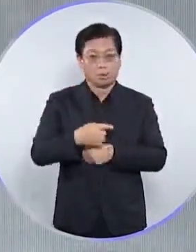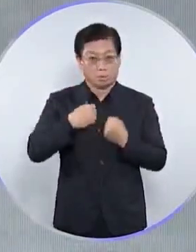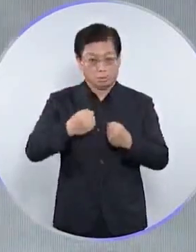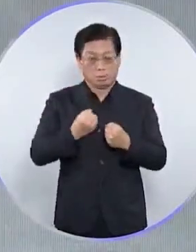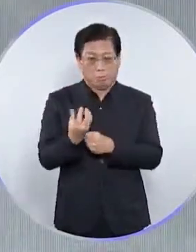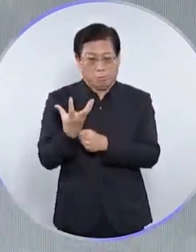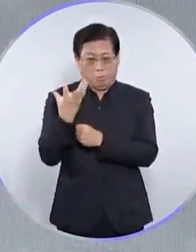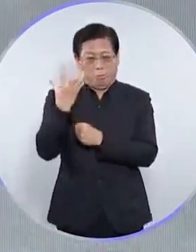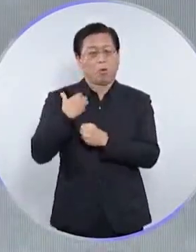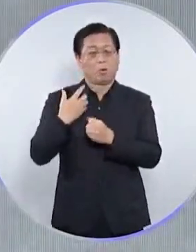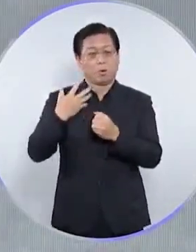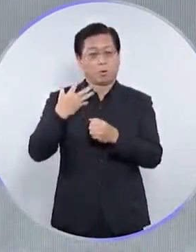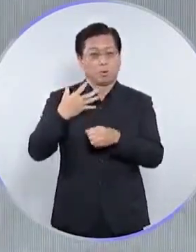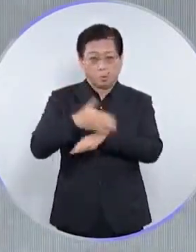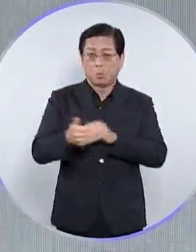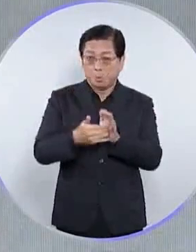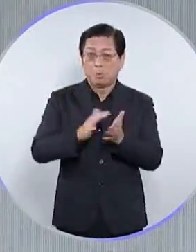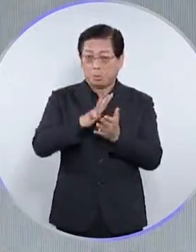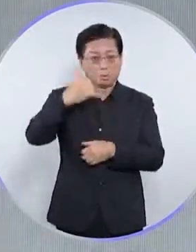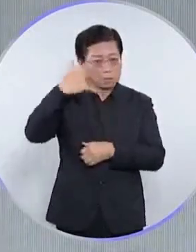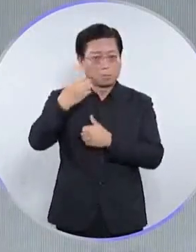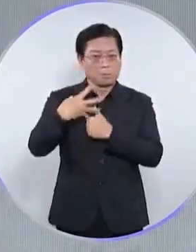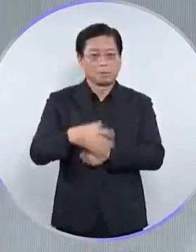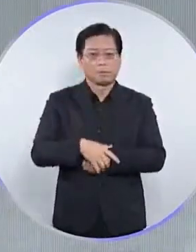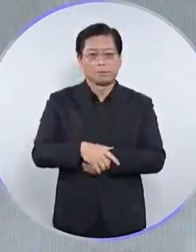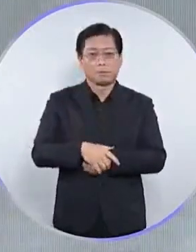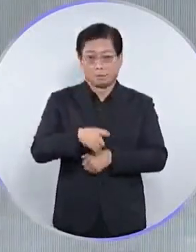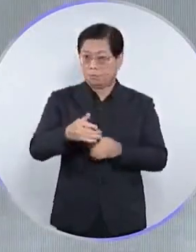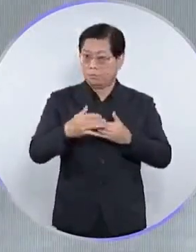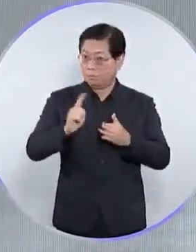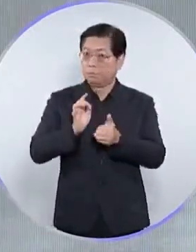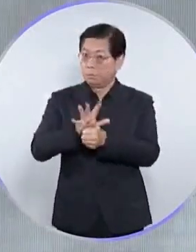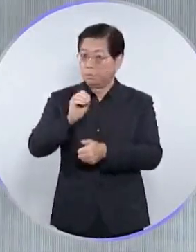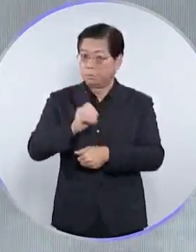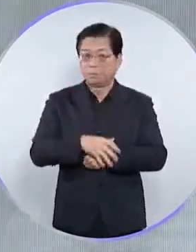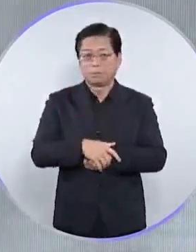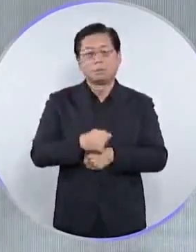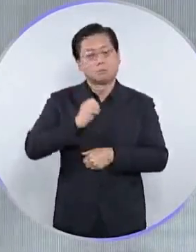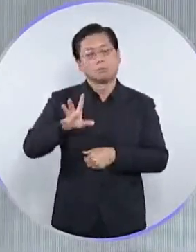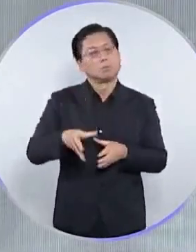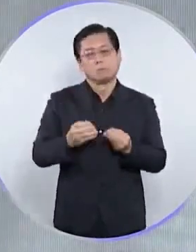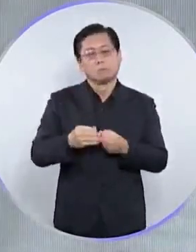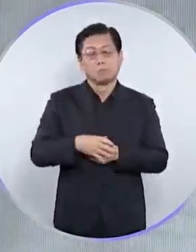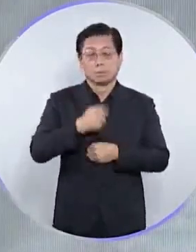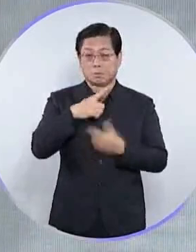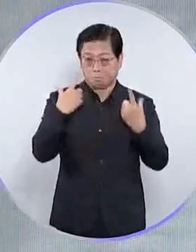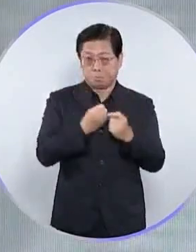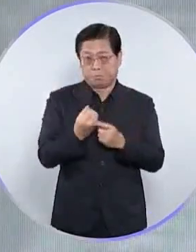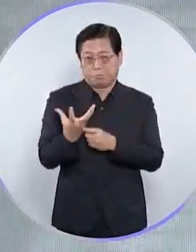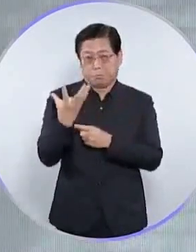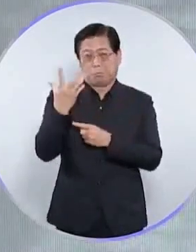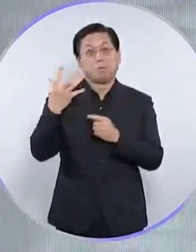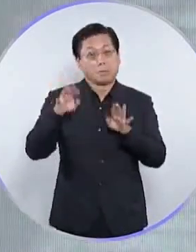峰期过了，拍一个电话甲我讲，啊，你有需要什么到啥干无？我讲免啦，高峰期拢过啦，